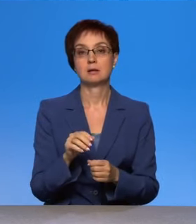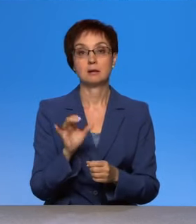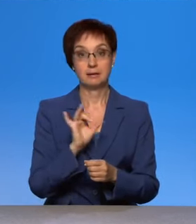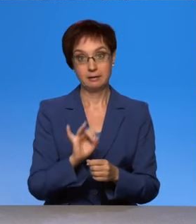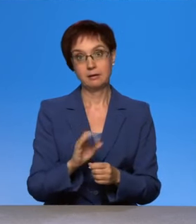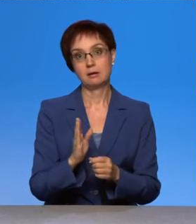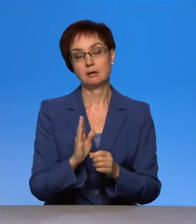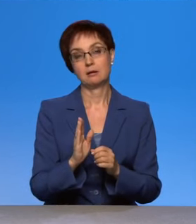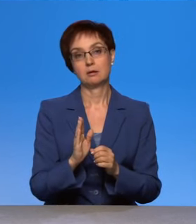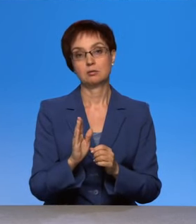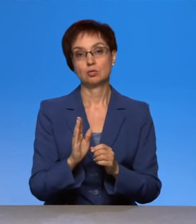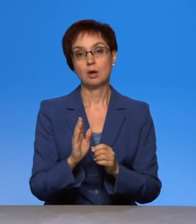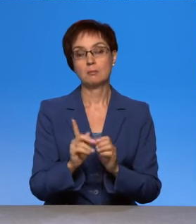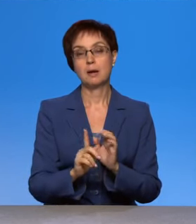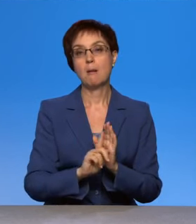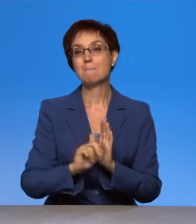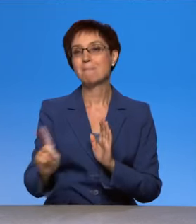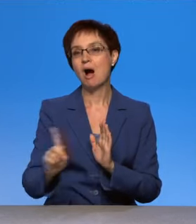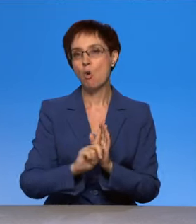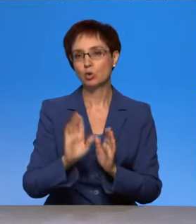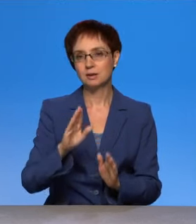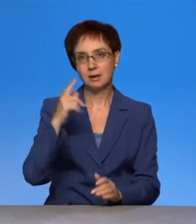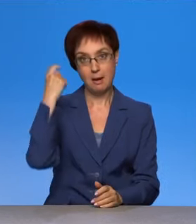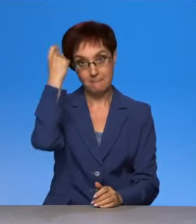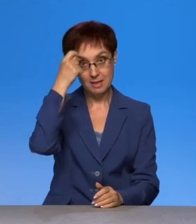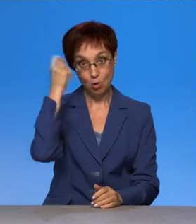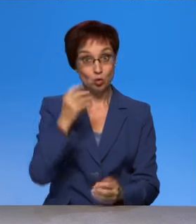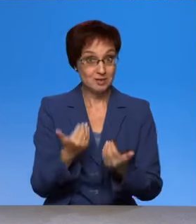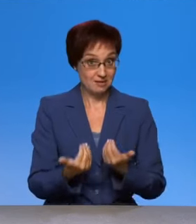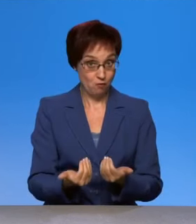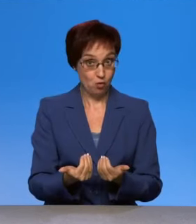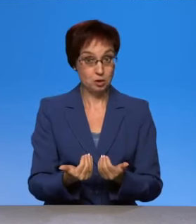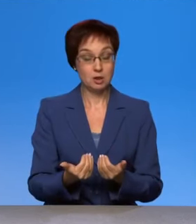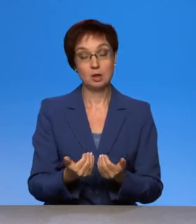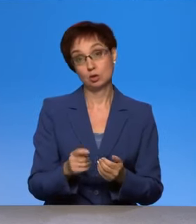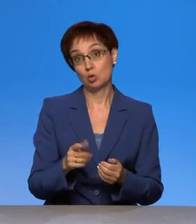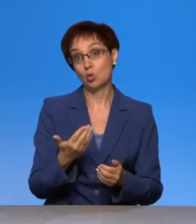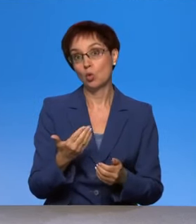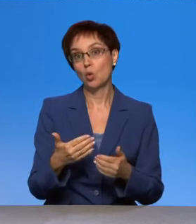психологу на сегодняшний день уже не есть что-то такое из ряда вон выходящее. Тем более, что